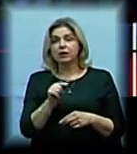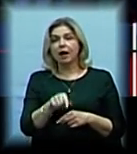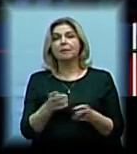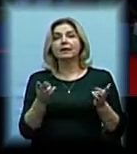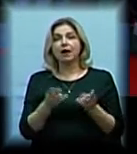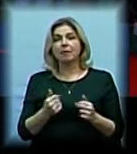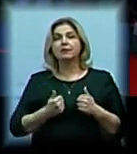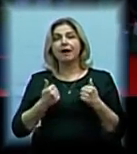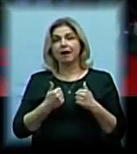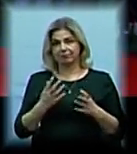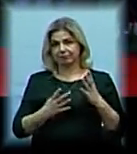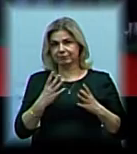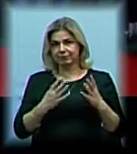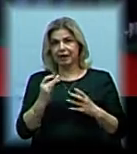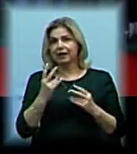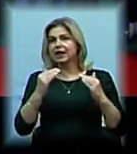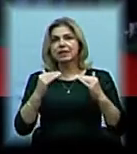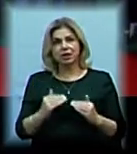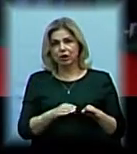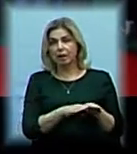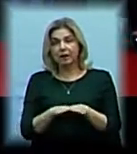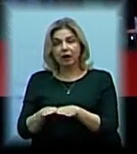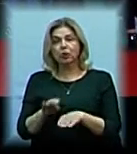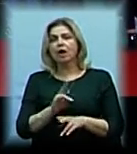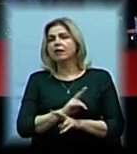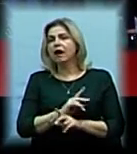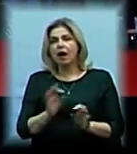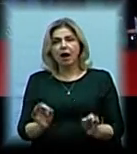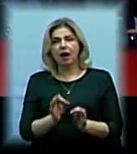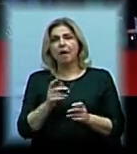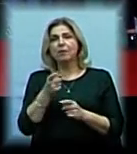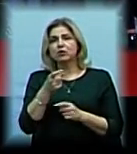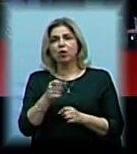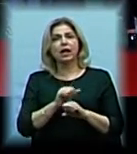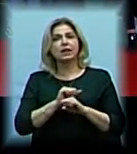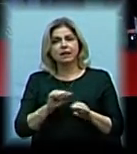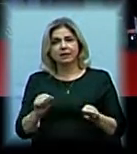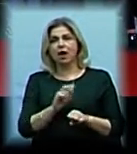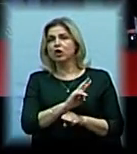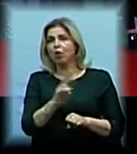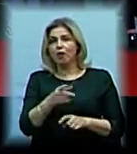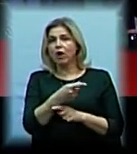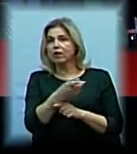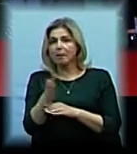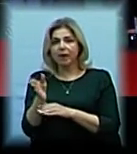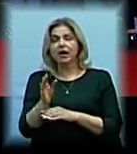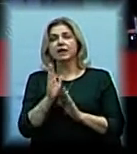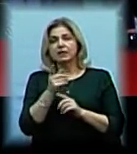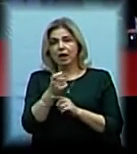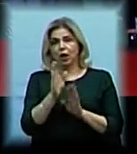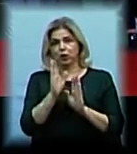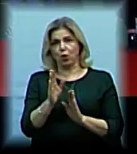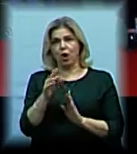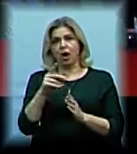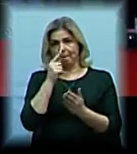треба старанно тренуватися і не знижувати планку. Ні в якому разі пістолет не можна ні в кого направляти. Стріляти тільки в